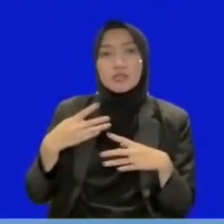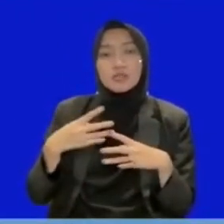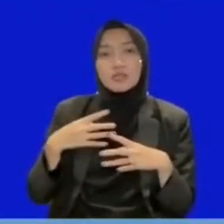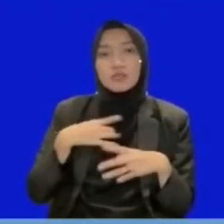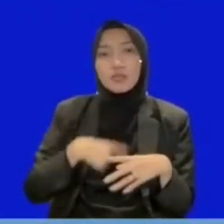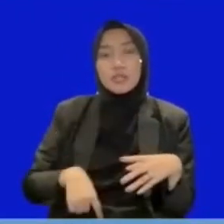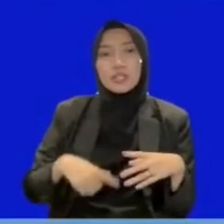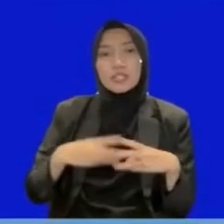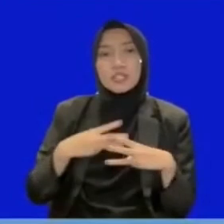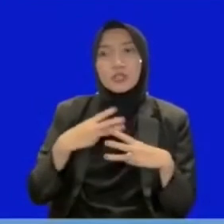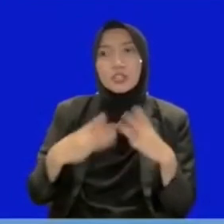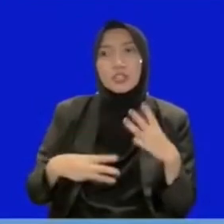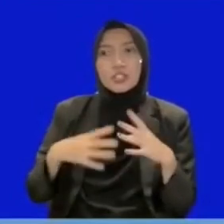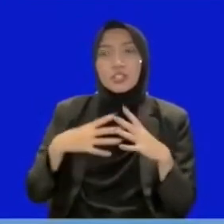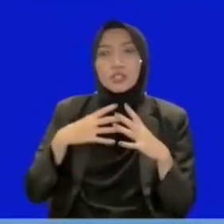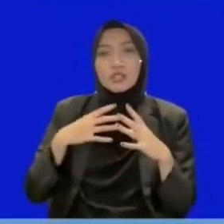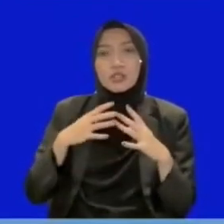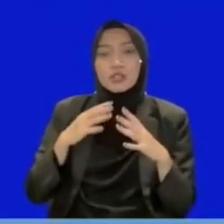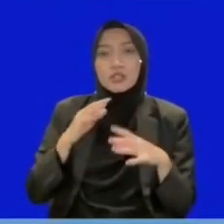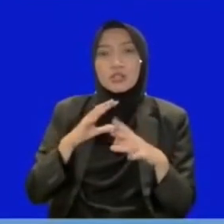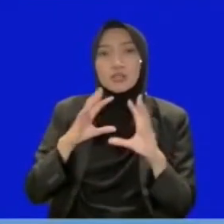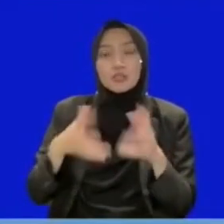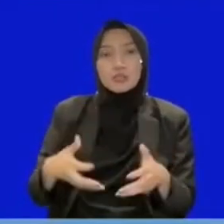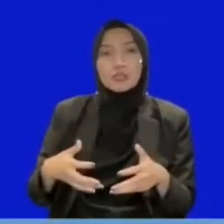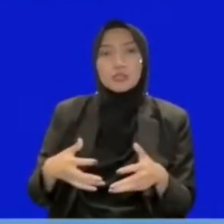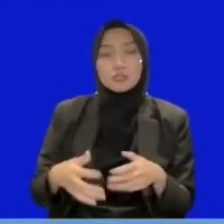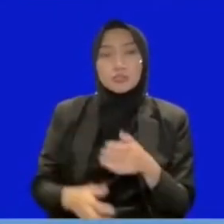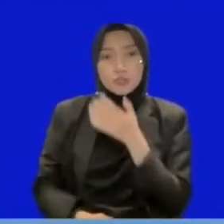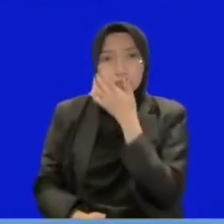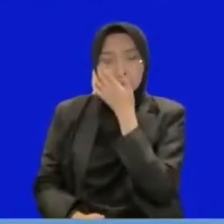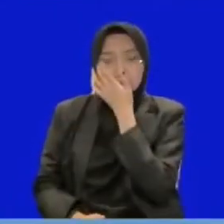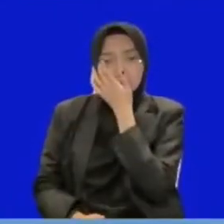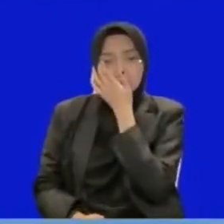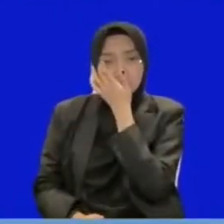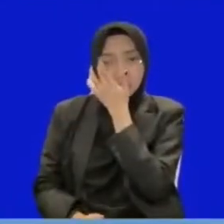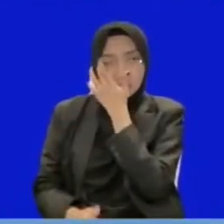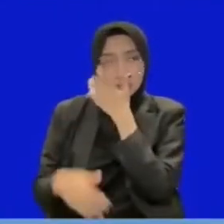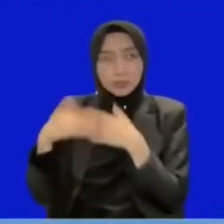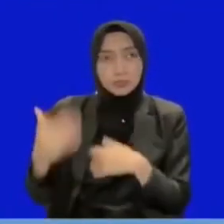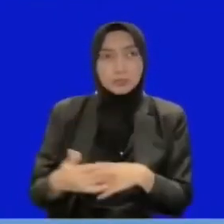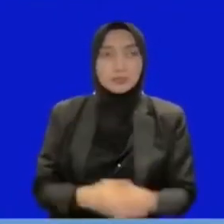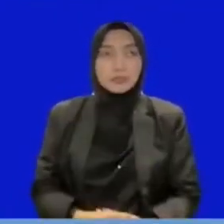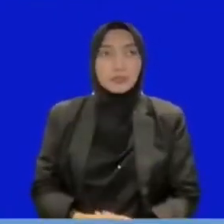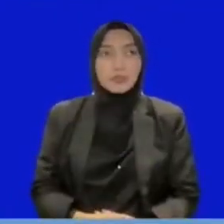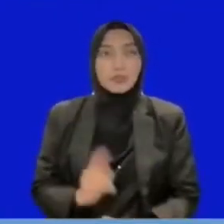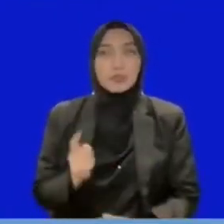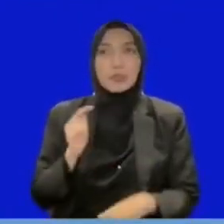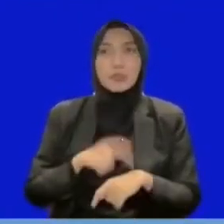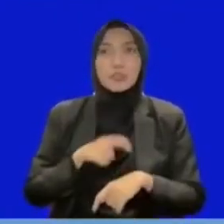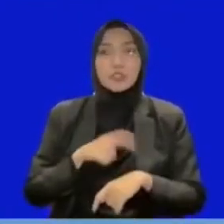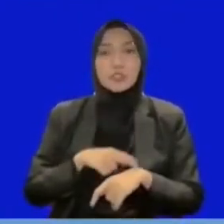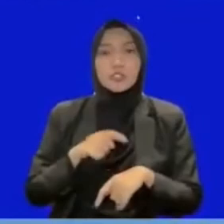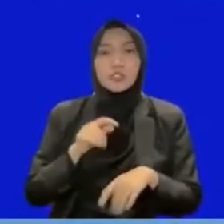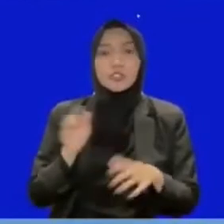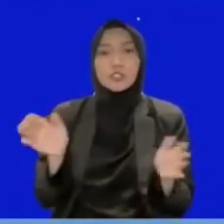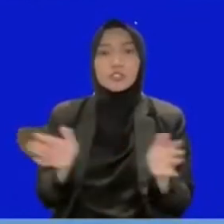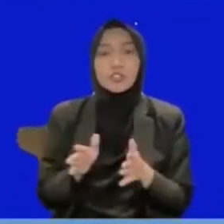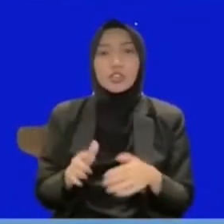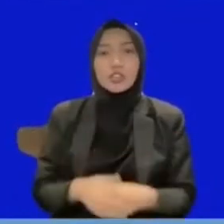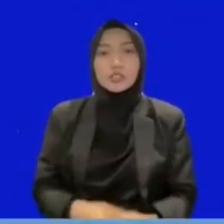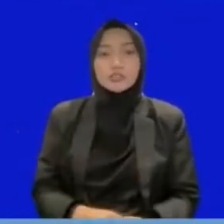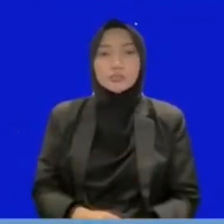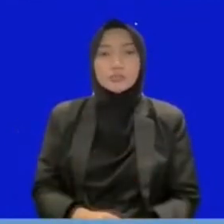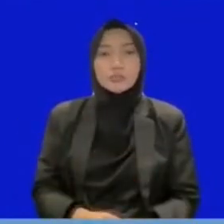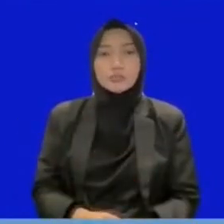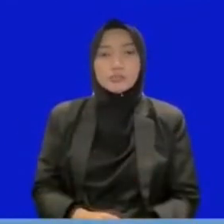6 warisan dunia di Indonesia. Baiklah, next langsung saja ya, karena waktunya cukup singkat. Di